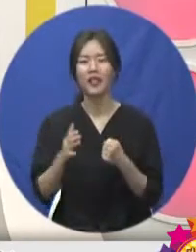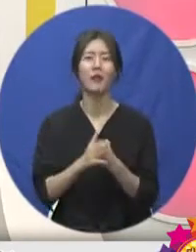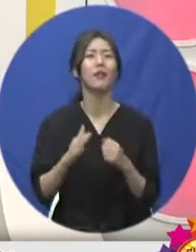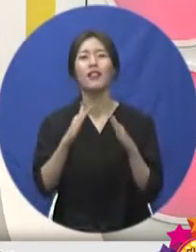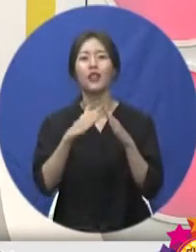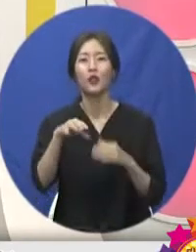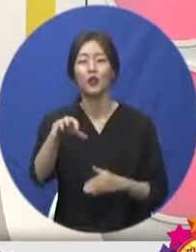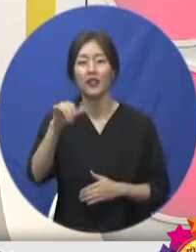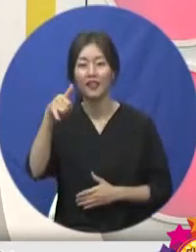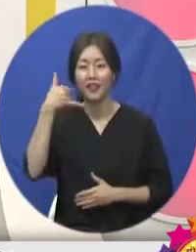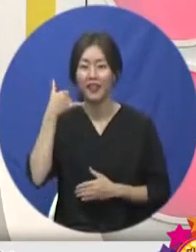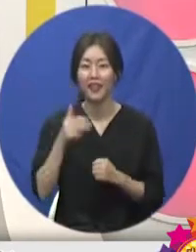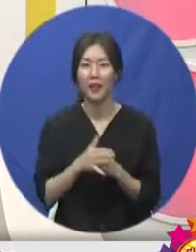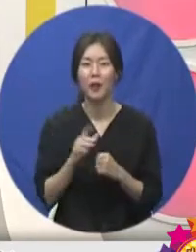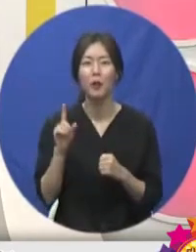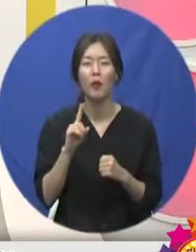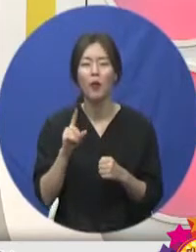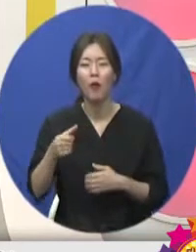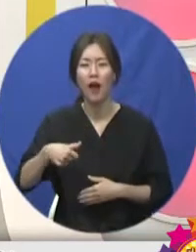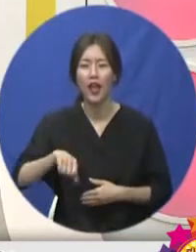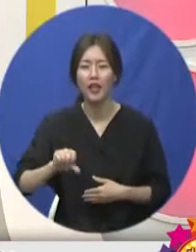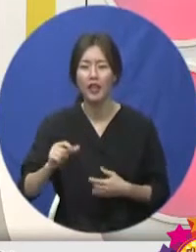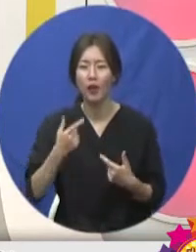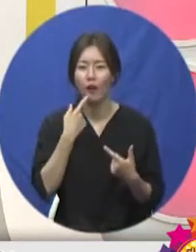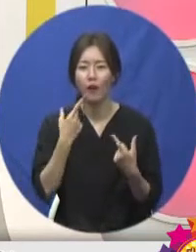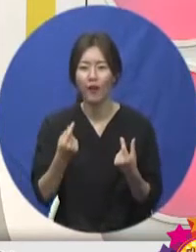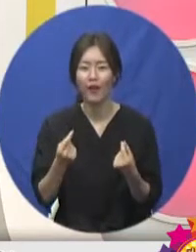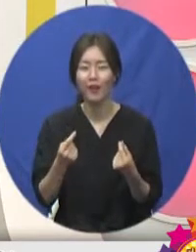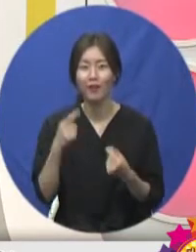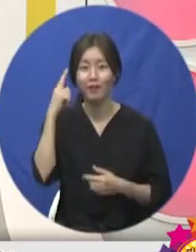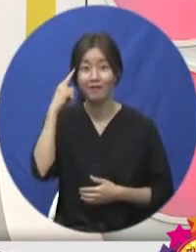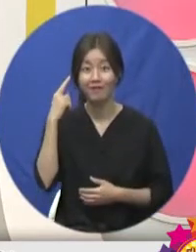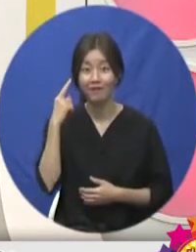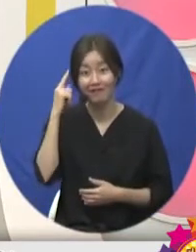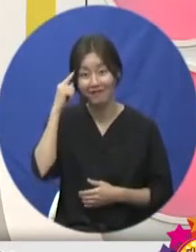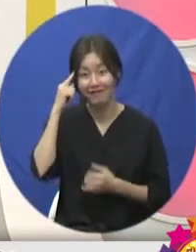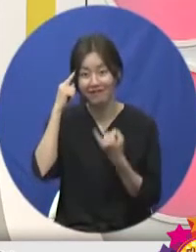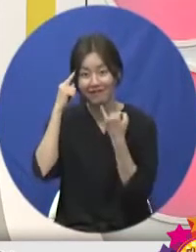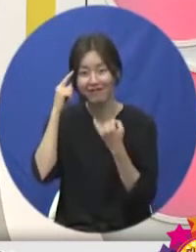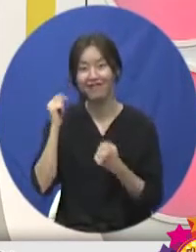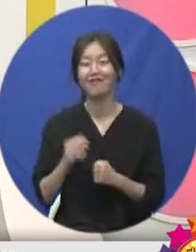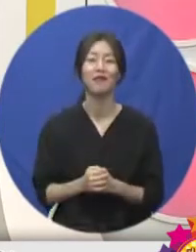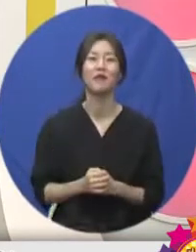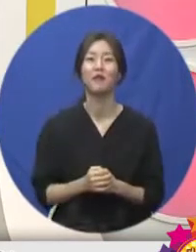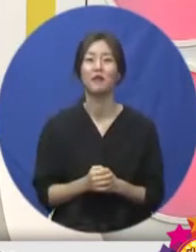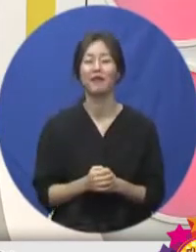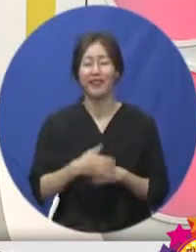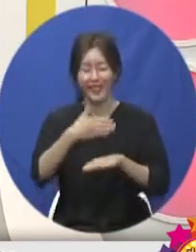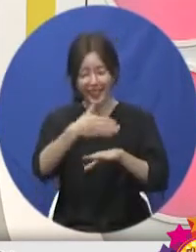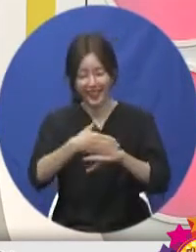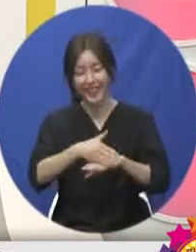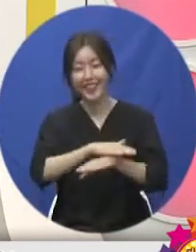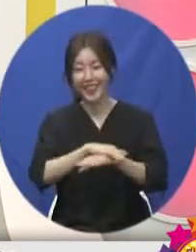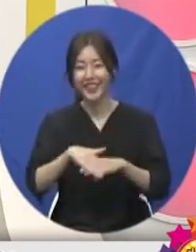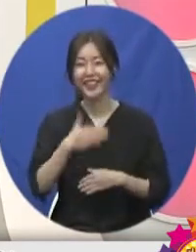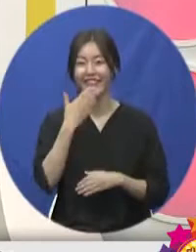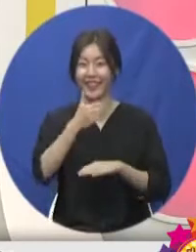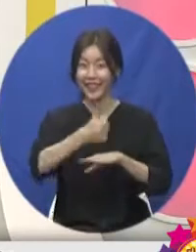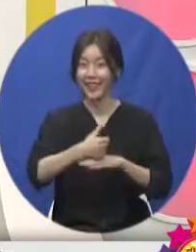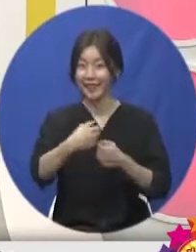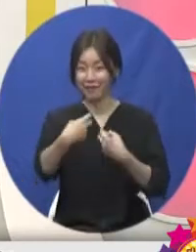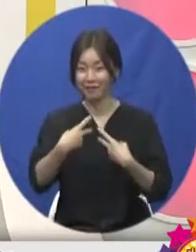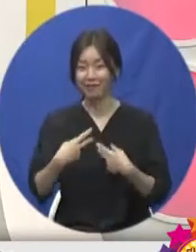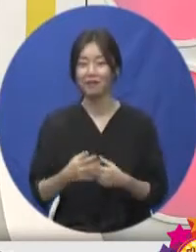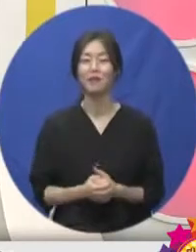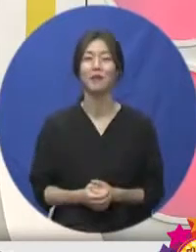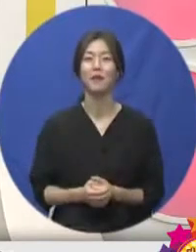전화 주셨으니까, 뭐, 아들로 생각하고 좀 보내주시면 되는 거지, 뭐. 네. 예. 아들. 감사히 잘 먹겠습니다. 네. 예.